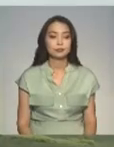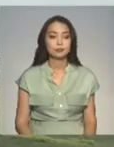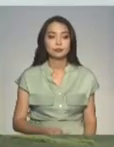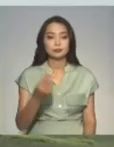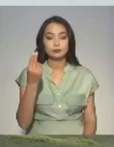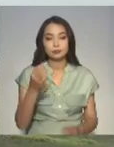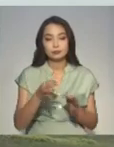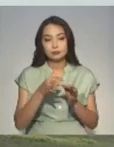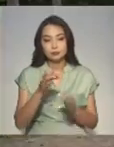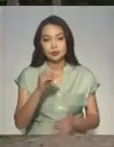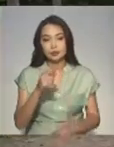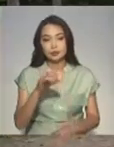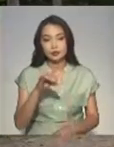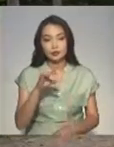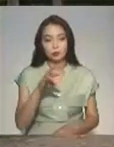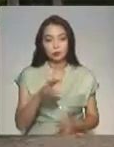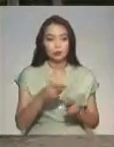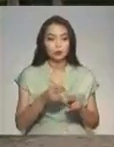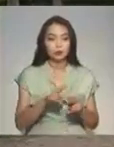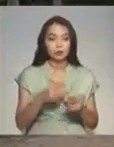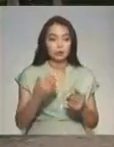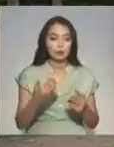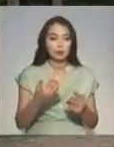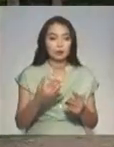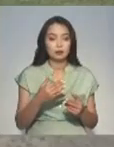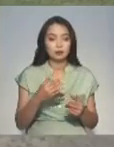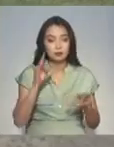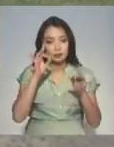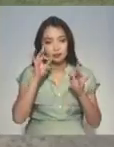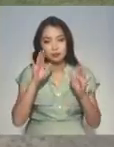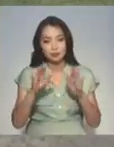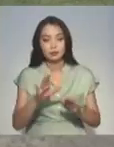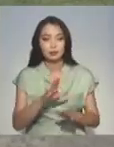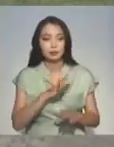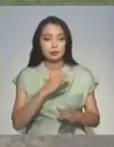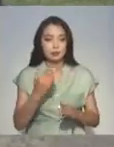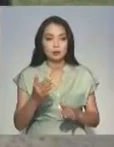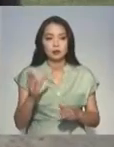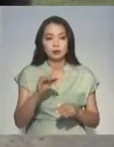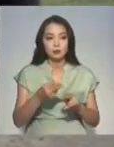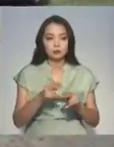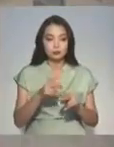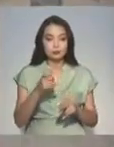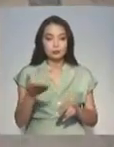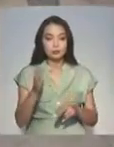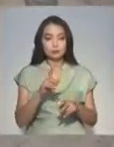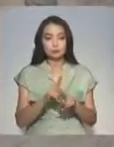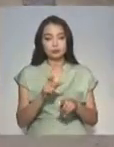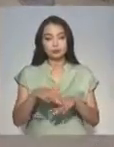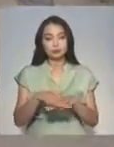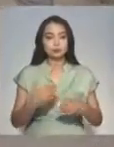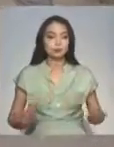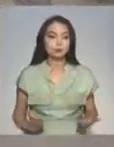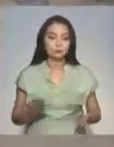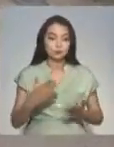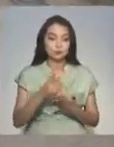Астанадан 250 шақырымдағы Қоржынкөл ауылына 3 сағатта әрең жеттік. Жол нашар, кедір бұдыр, шұрық тесік. Бұл мекенде 100-ге жуық тұрғын тұрады. Соңғы 2 жылда